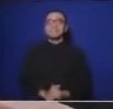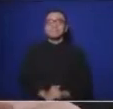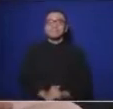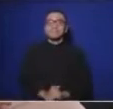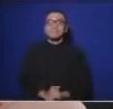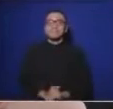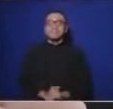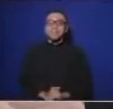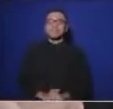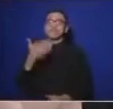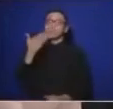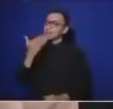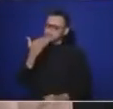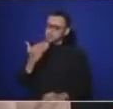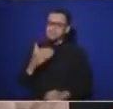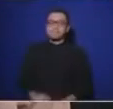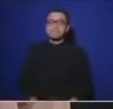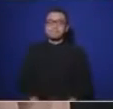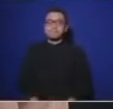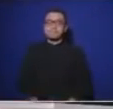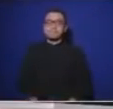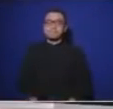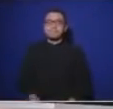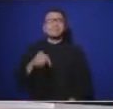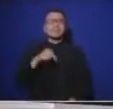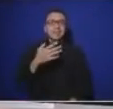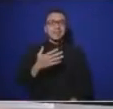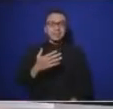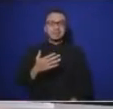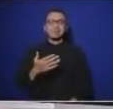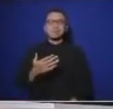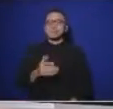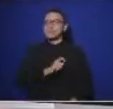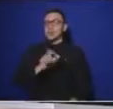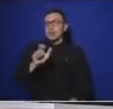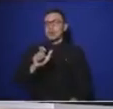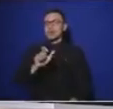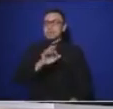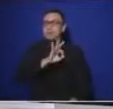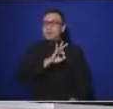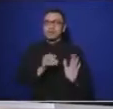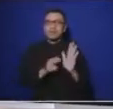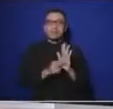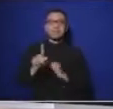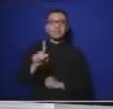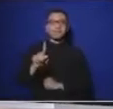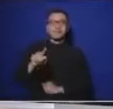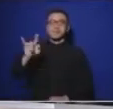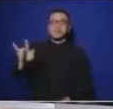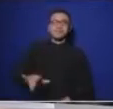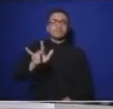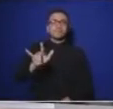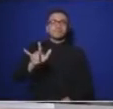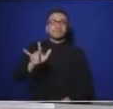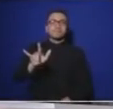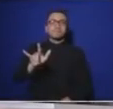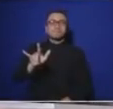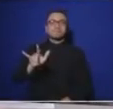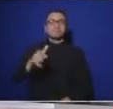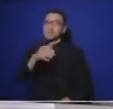kasih Bapak Prabowo Subianto. Baik, selanjutnya kami persilakan kepada Capres nomor 01, Bapak Insinyur Joko Widodo untuk